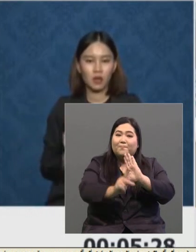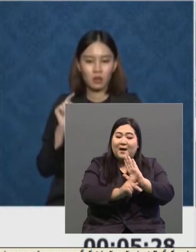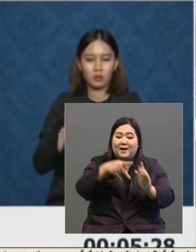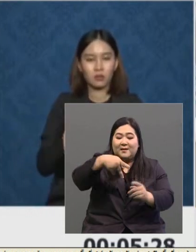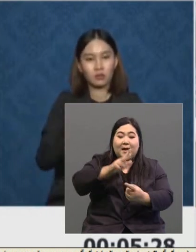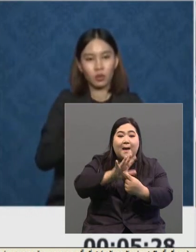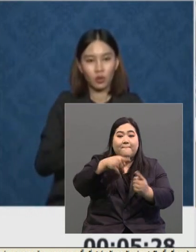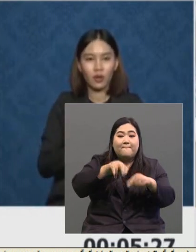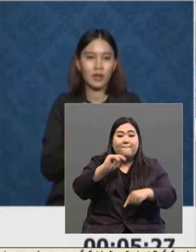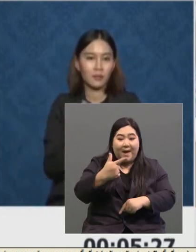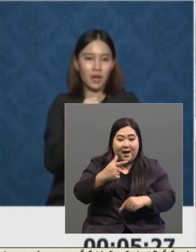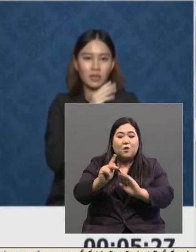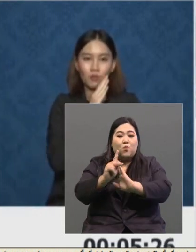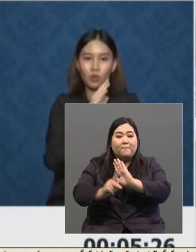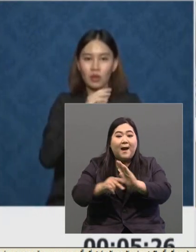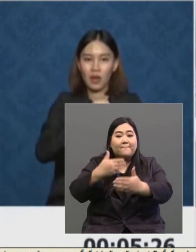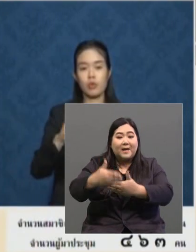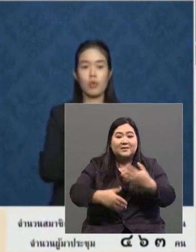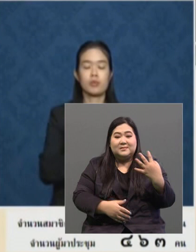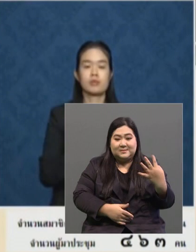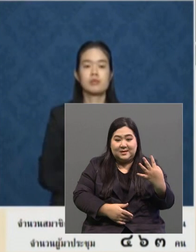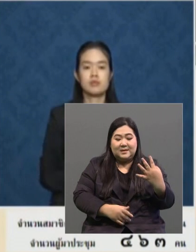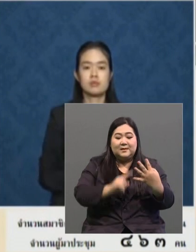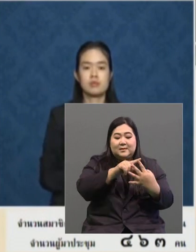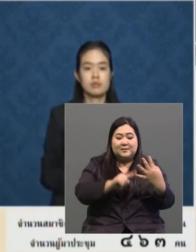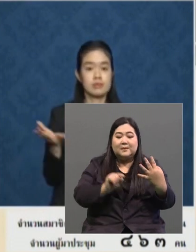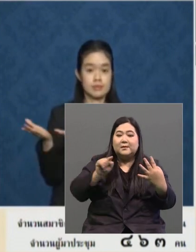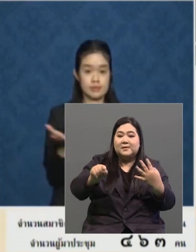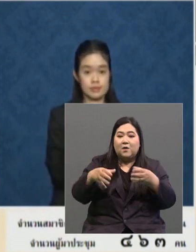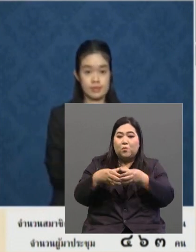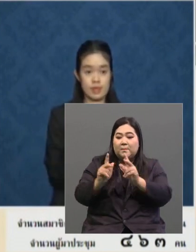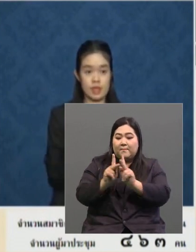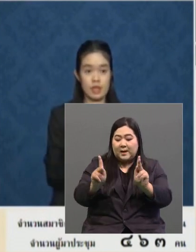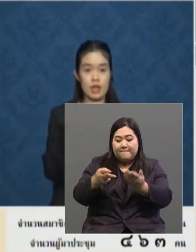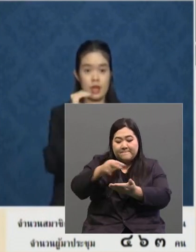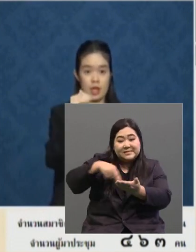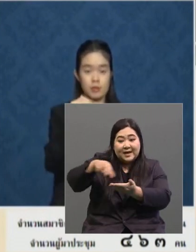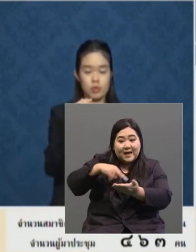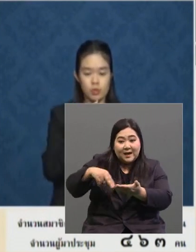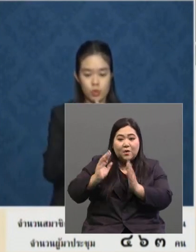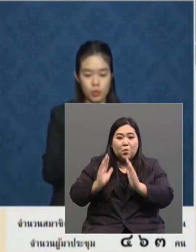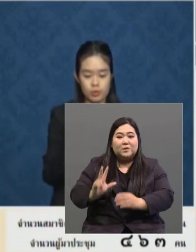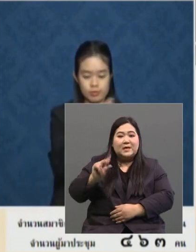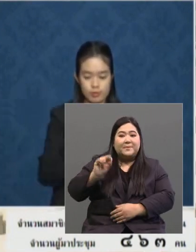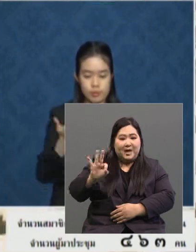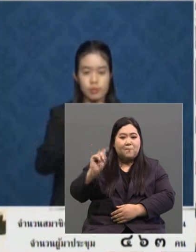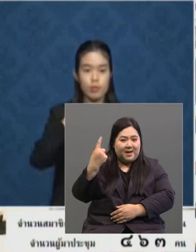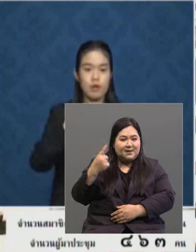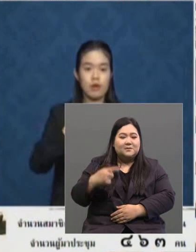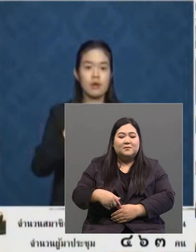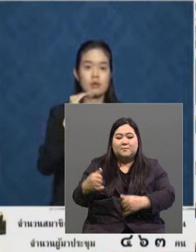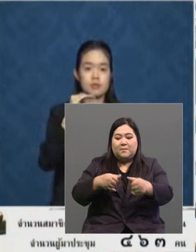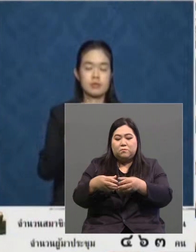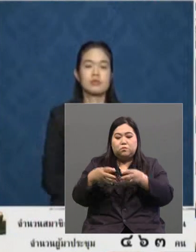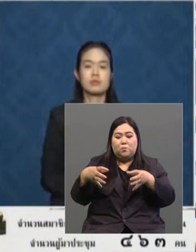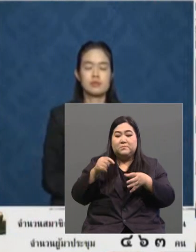ทั้งหมด 4ฉบับพร้อมตั้งคณะกรรมาธิการวิสามัญพิจารณาร่างพ.ร.บฉบับดังกล่าว 39คนต่อไปโดยมีนาย